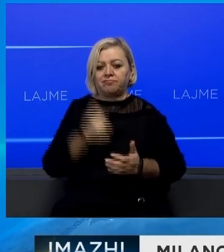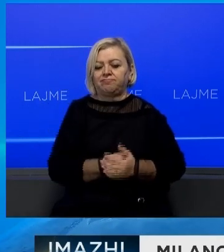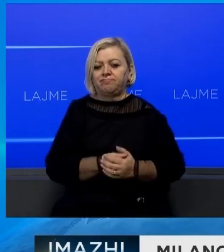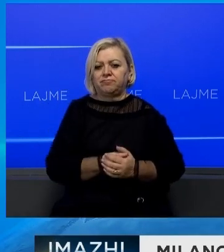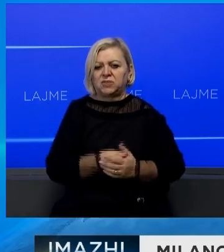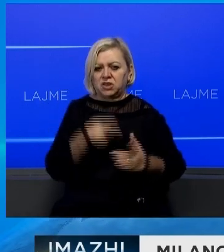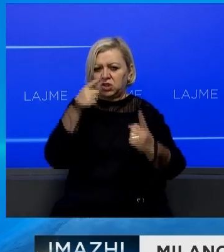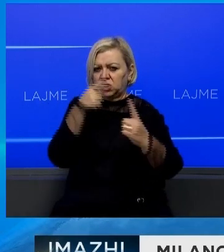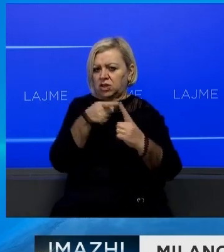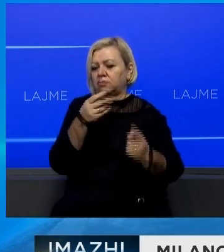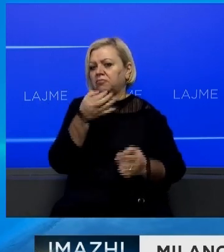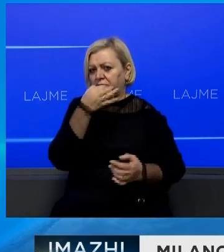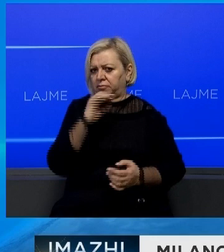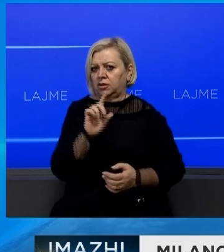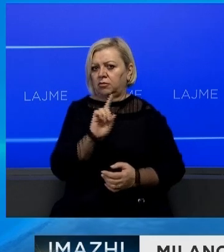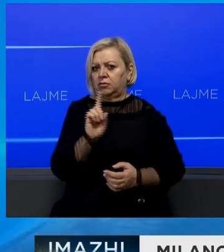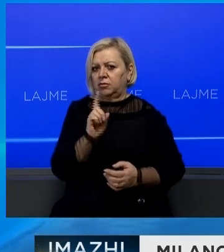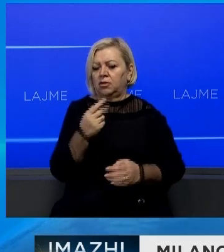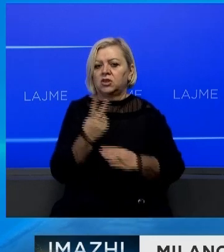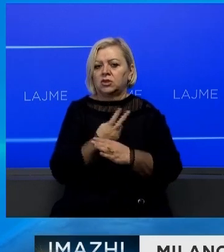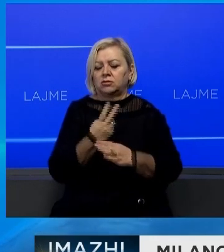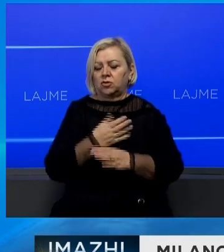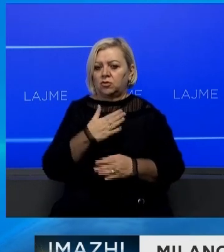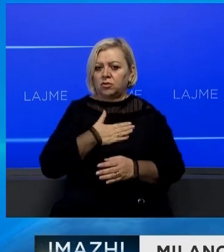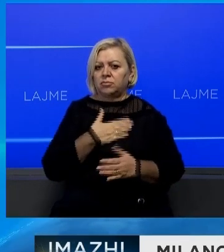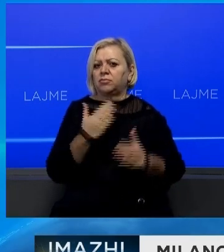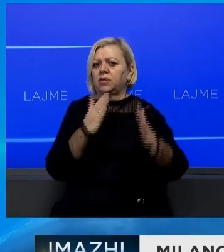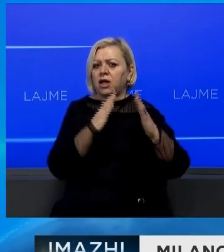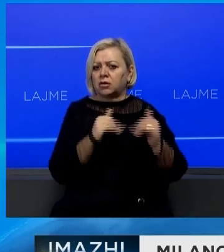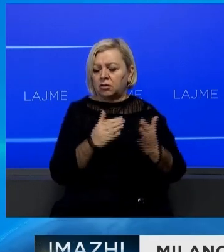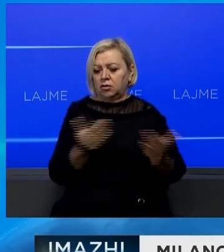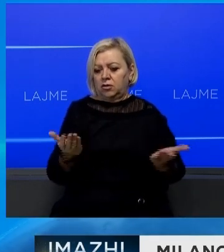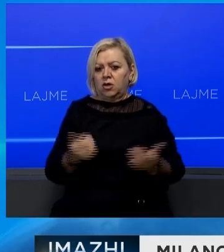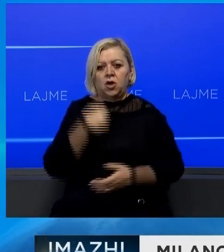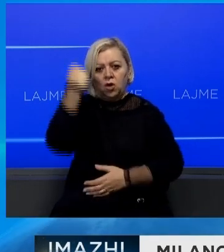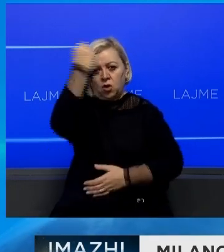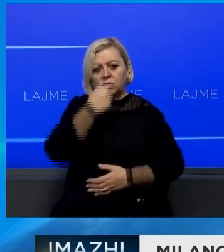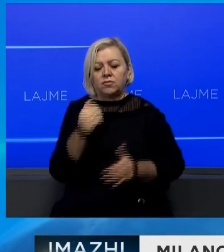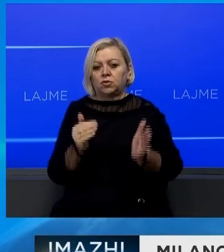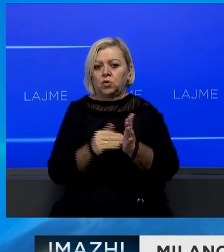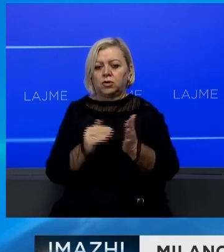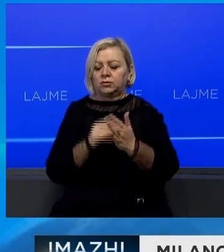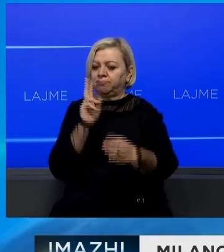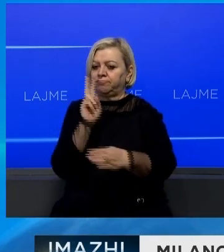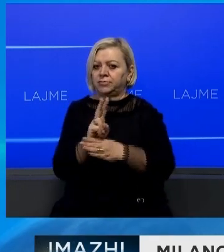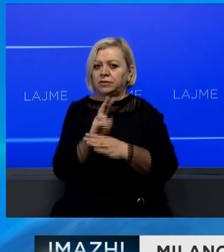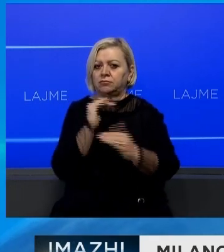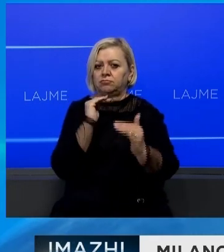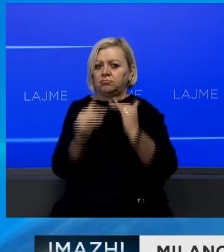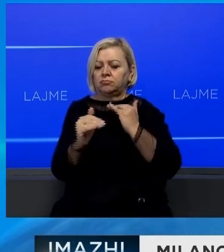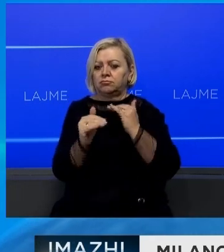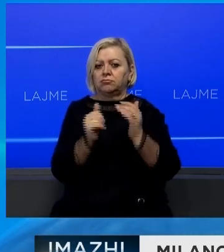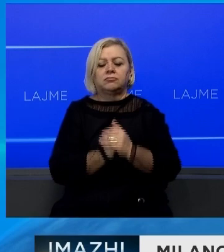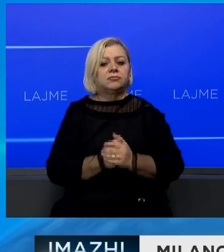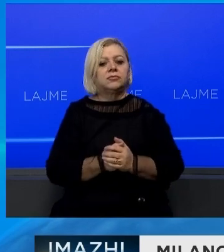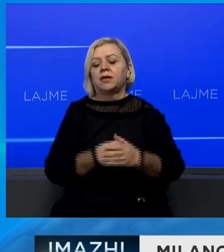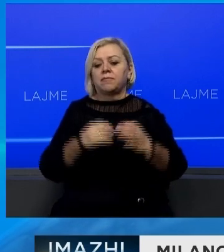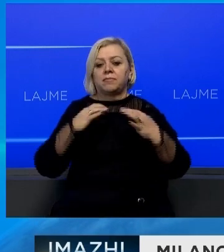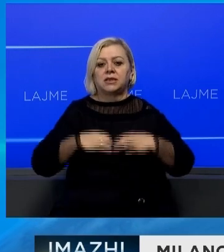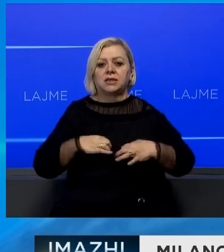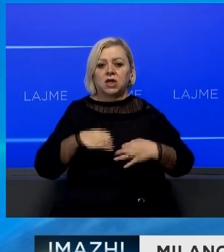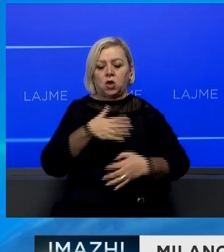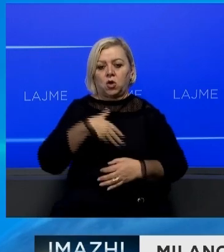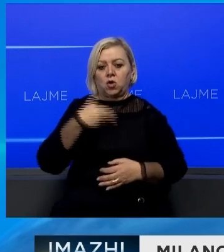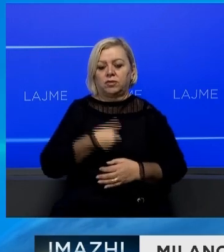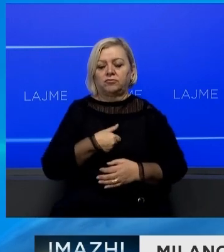qëllime të mira në raport me shtetin ton apo në raport me rajonin. Përveç se Kosova duhet të trajtohet e barabartë, presidenti kroat theksoi se